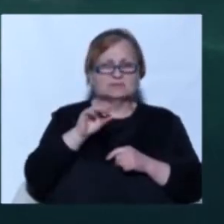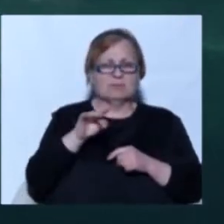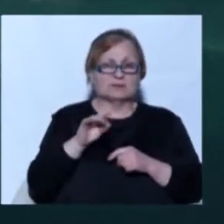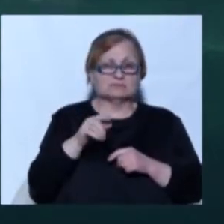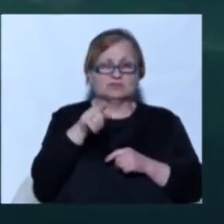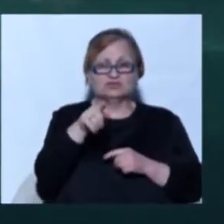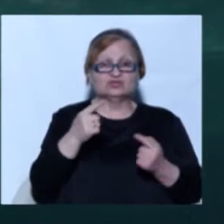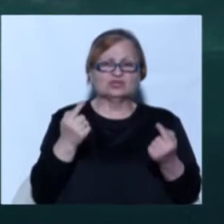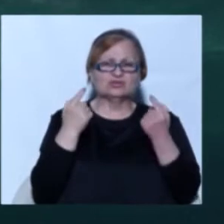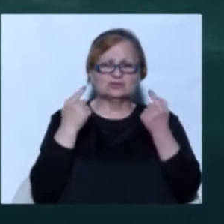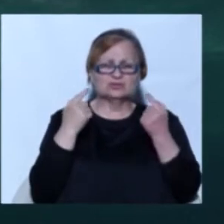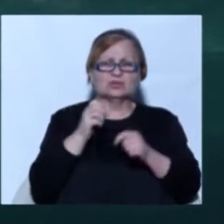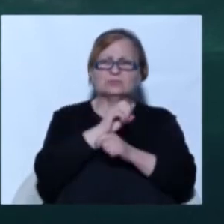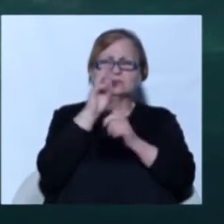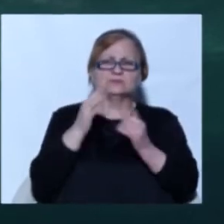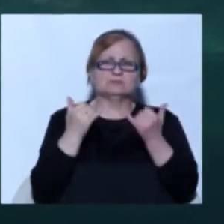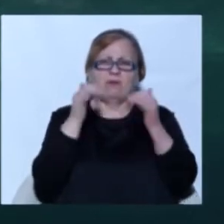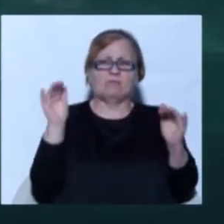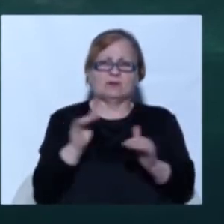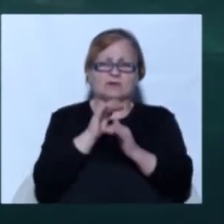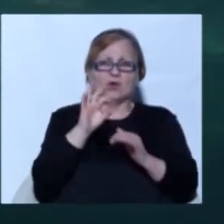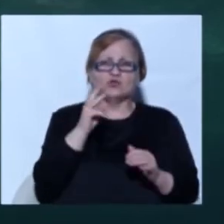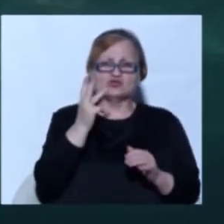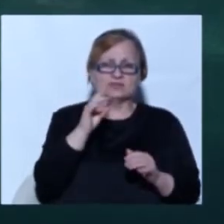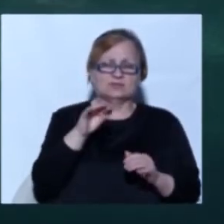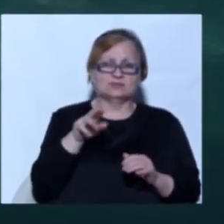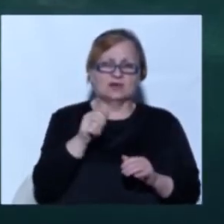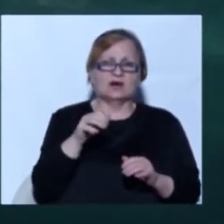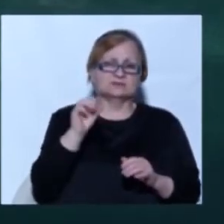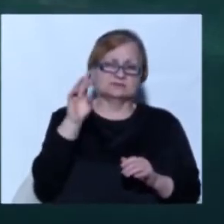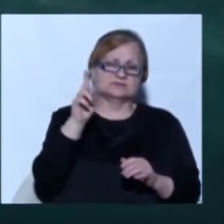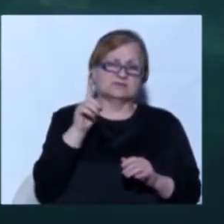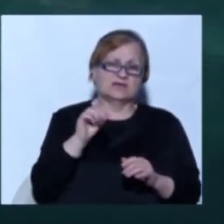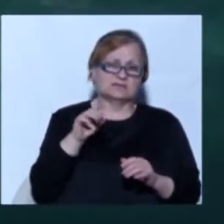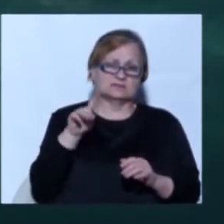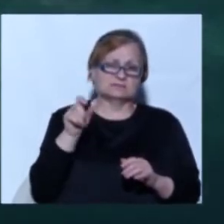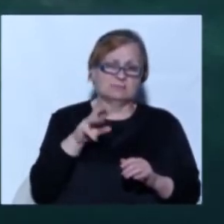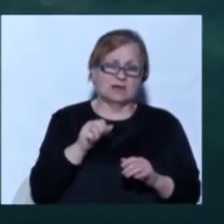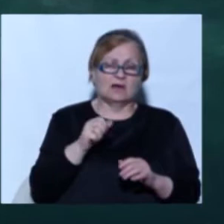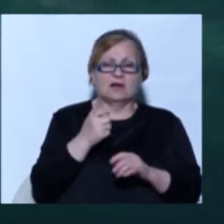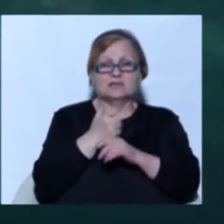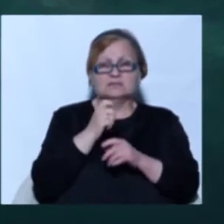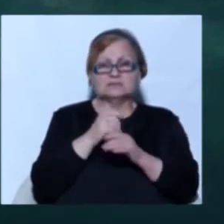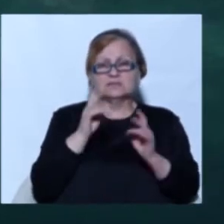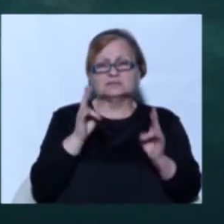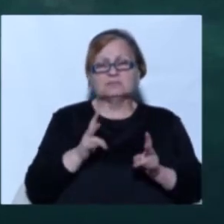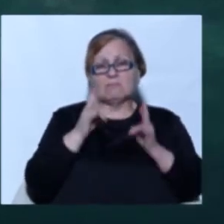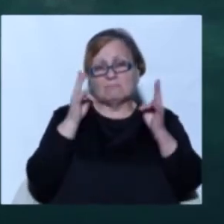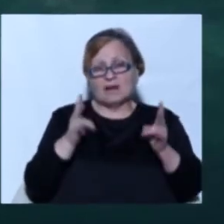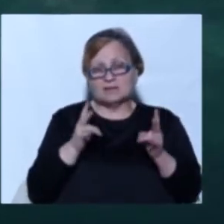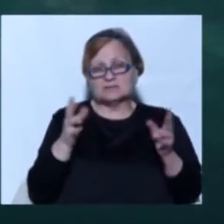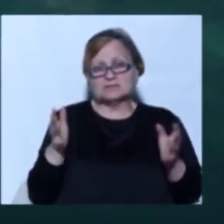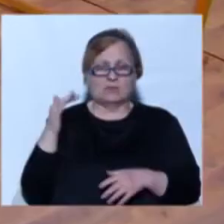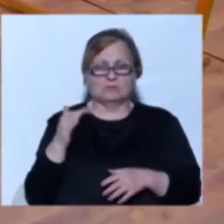დიდების მომღერალია ოშკი და ზარზმა, ბებერი ტაო, შენ ისე ღრმა ხარ, ისე ფაქიზი,